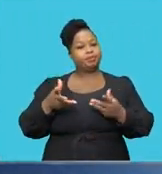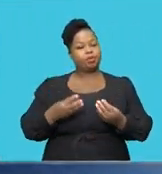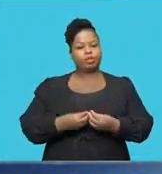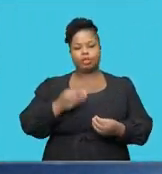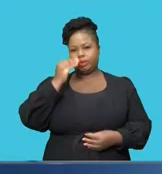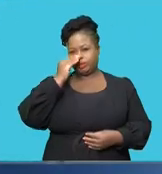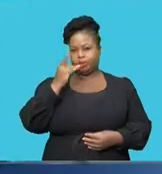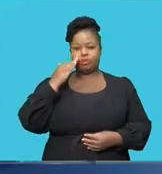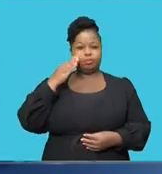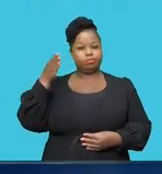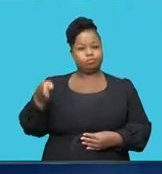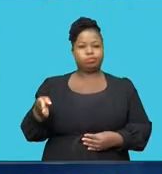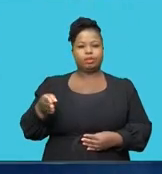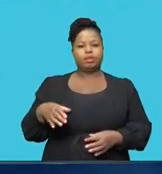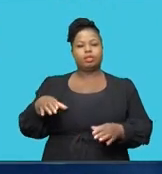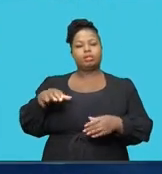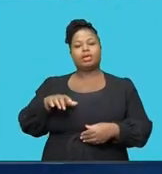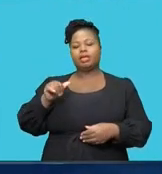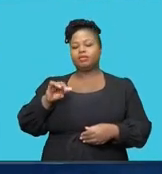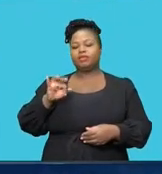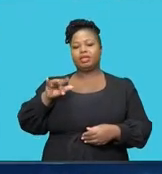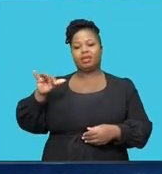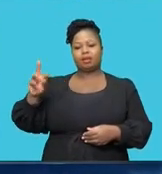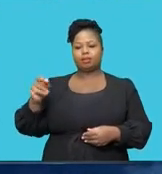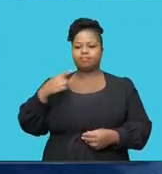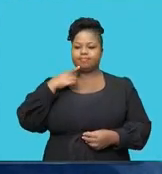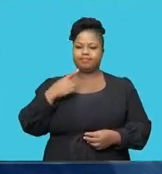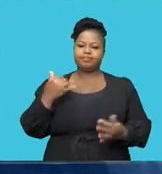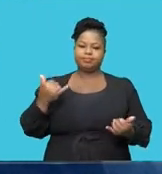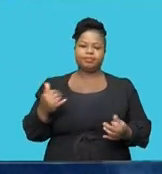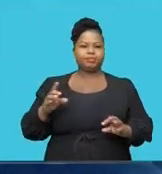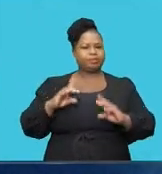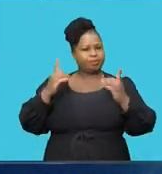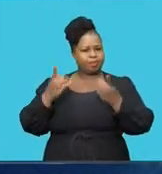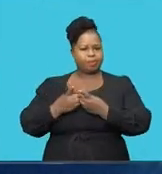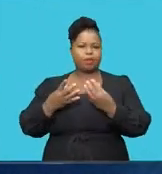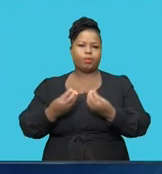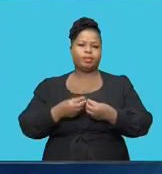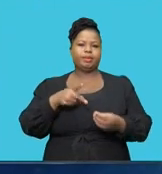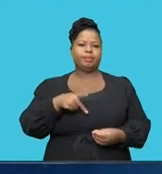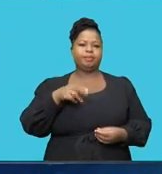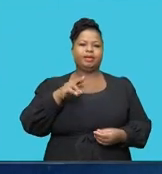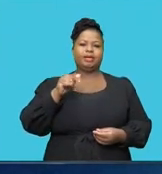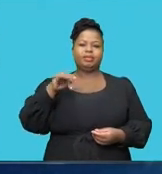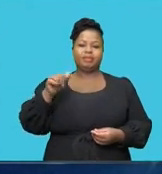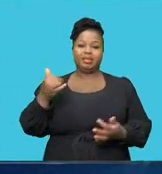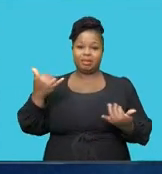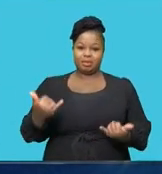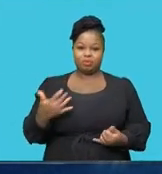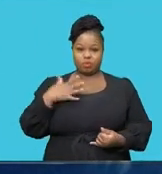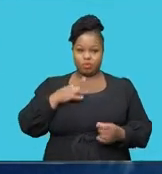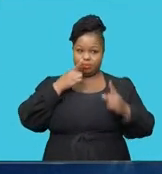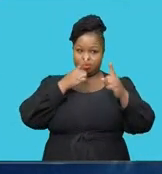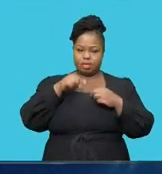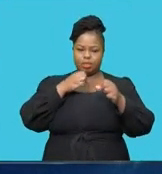ndaba emva kokuhambela isiteshi esincane saseyelani sifantini uthi umnyango ngokubambisana nePrasa basezinhlelweni ezokuthi kuphele lo nyaka